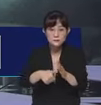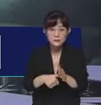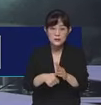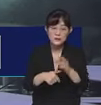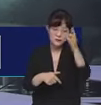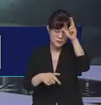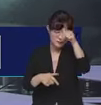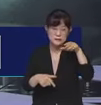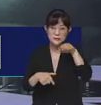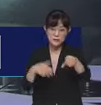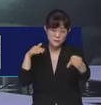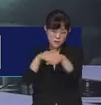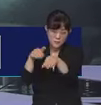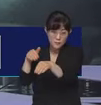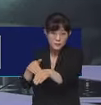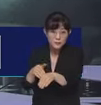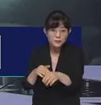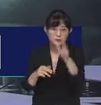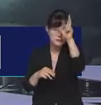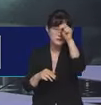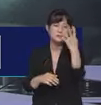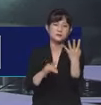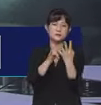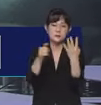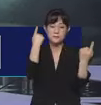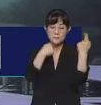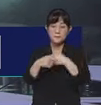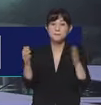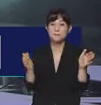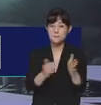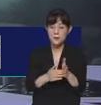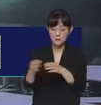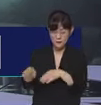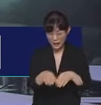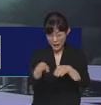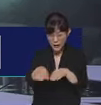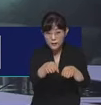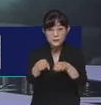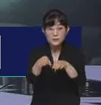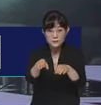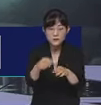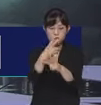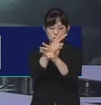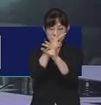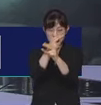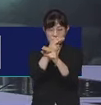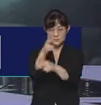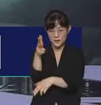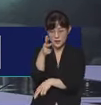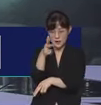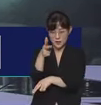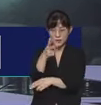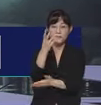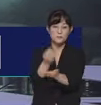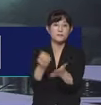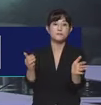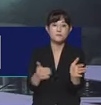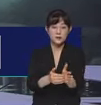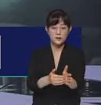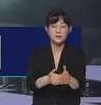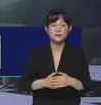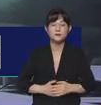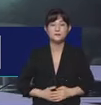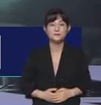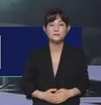연이어 들이받아 경찰 4명이 다쳤는데요. 광란의 질주 순간들이 블랙박스 화면에 고스란히 담겼습니다. 박승현